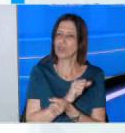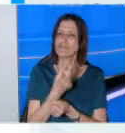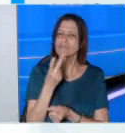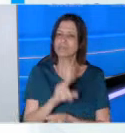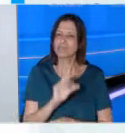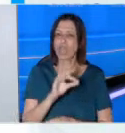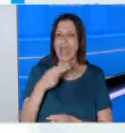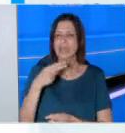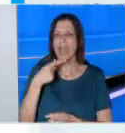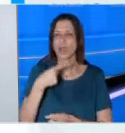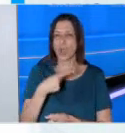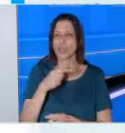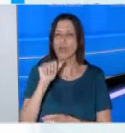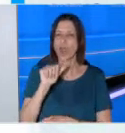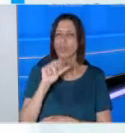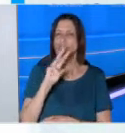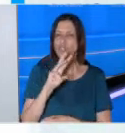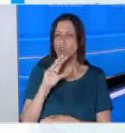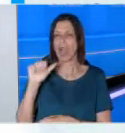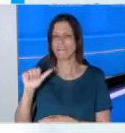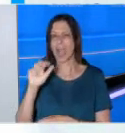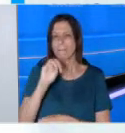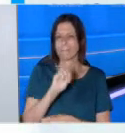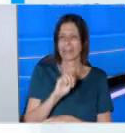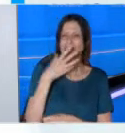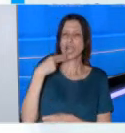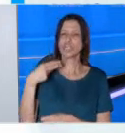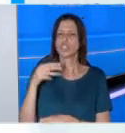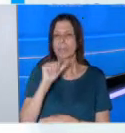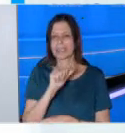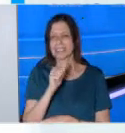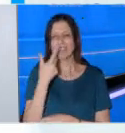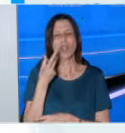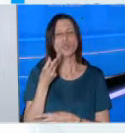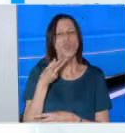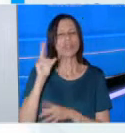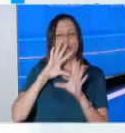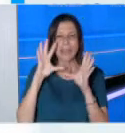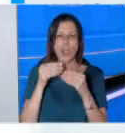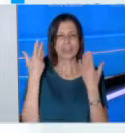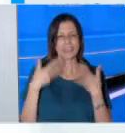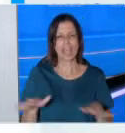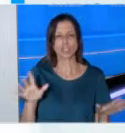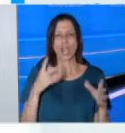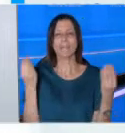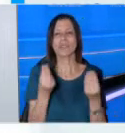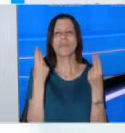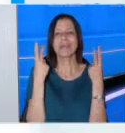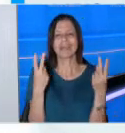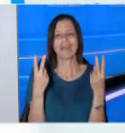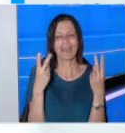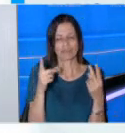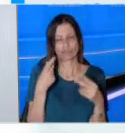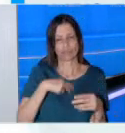הדר גולדין, אורון שאול, אברה מנגיסטו והישאם א-סייד. אך מעל לכל, נכשלה הממשלה בתחום העיקרי שעליו